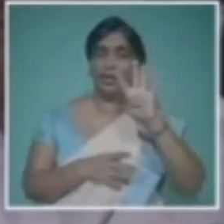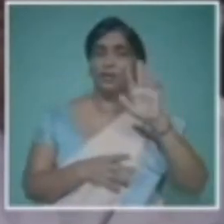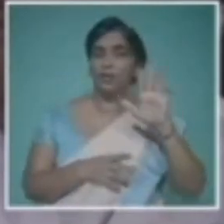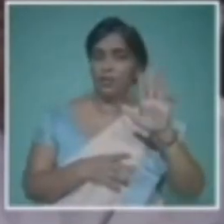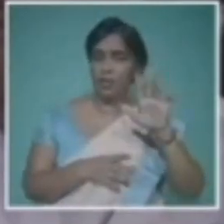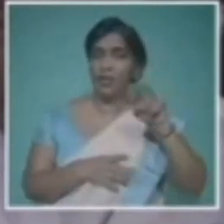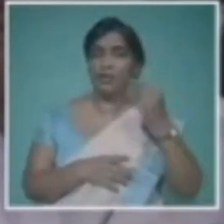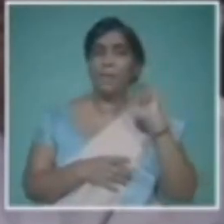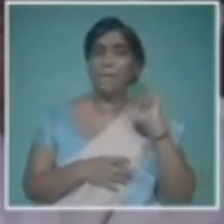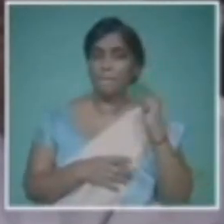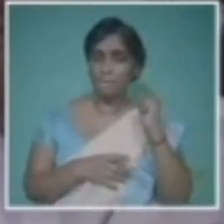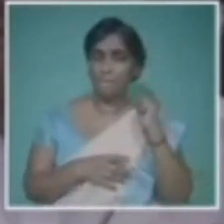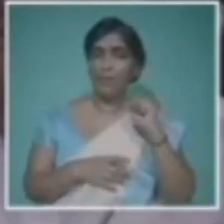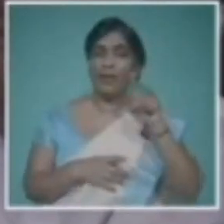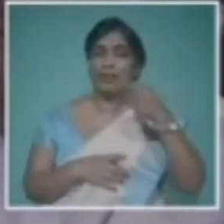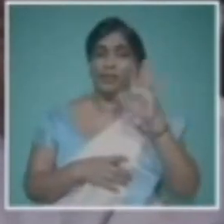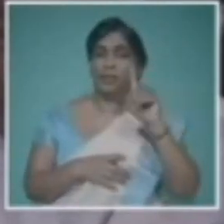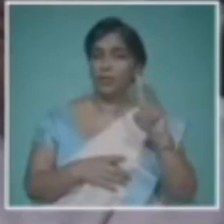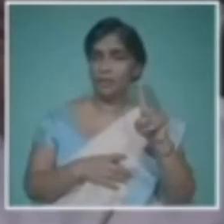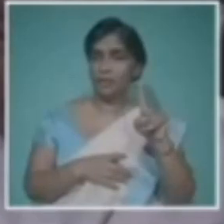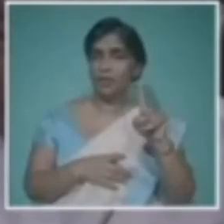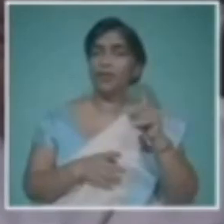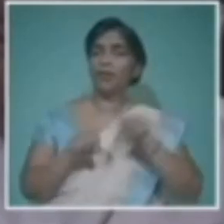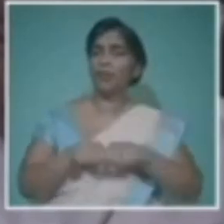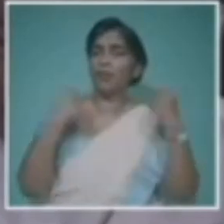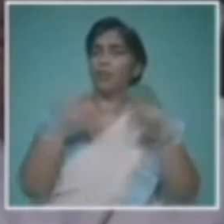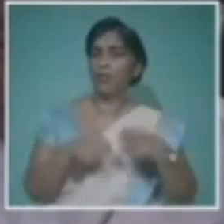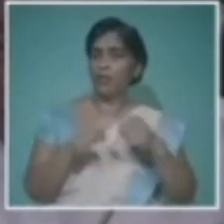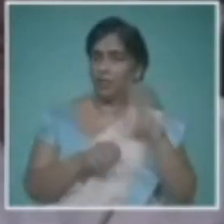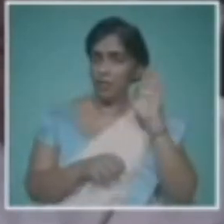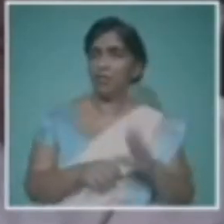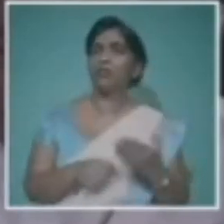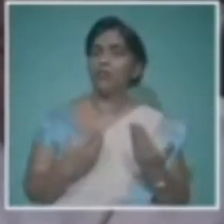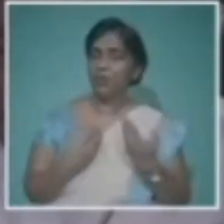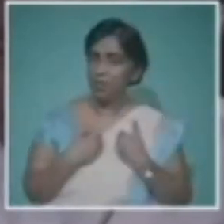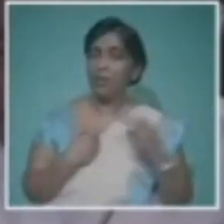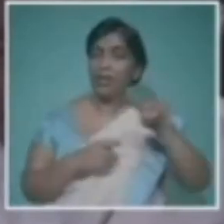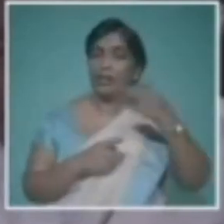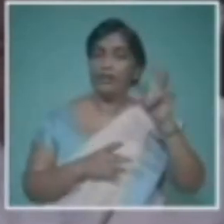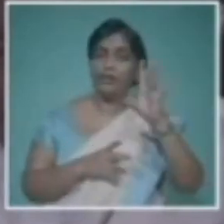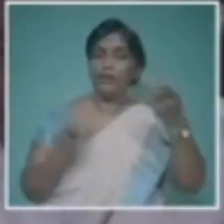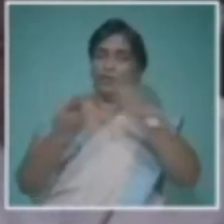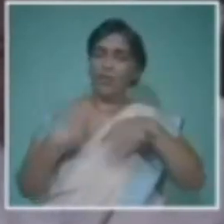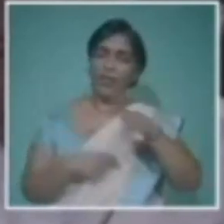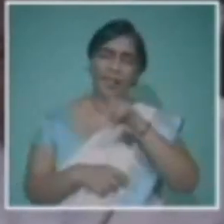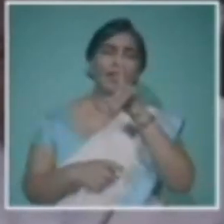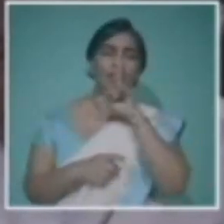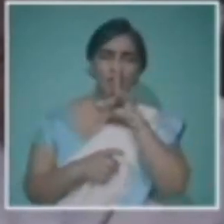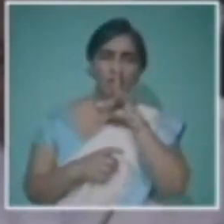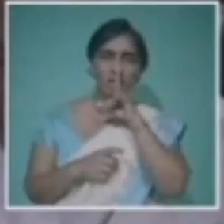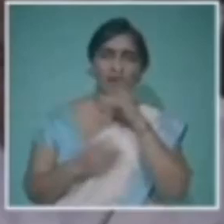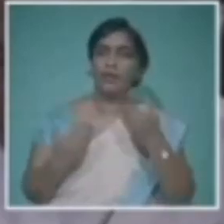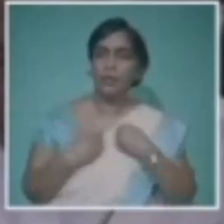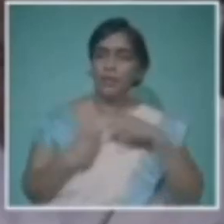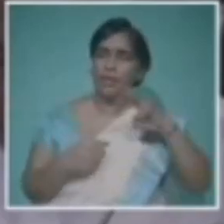149 150 151 උල්ලංඝනය වීම ගැන අපි 225 දෙනාම ලැජ්ජාවට පත් විය යුතුයි.